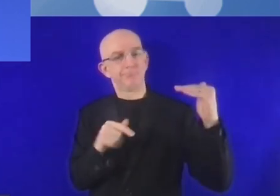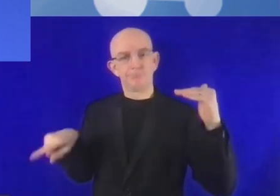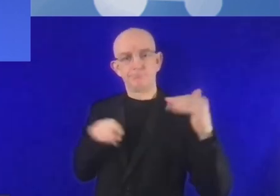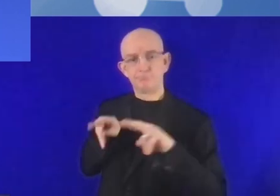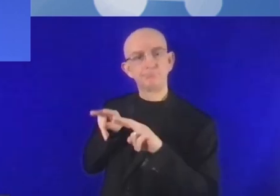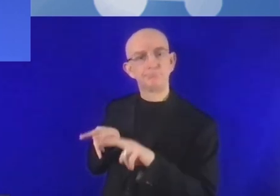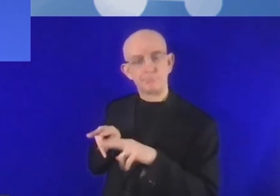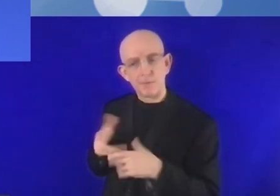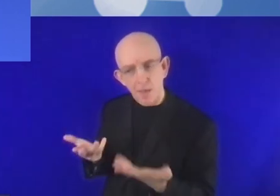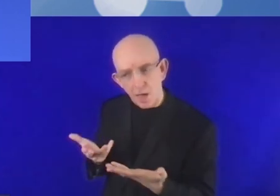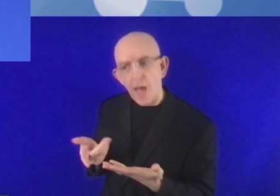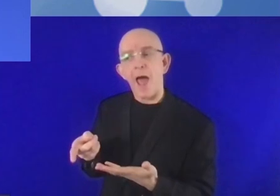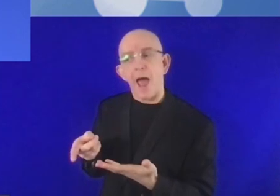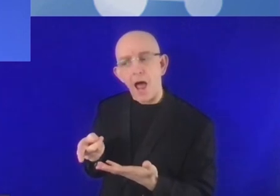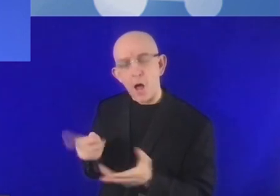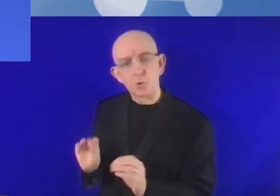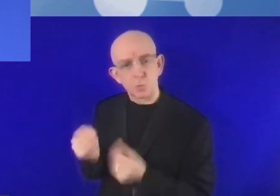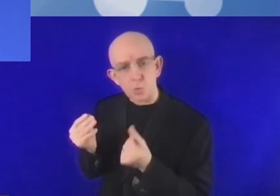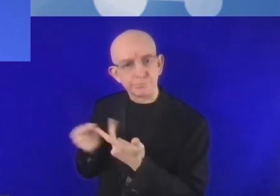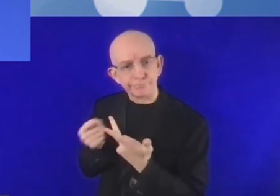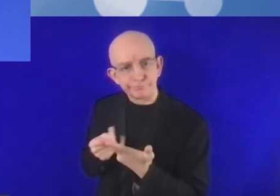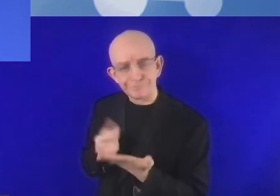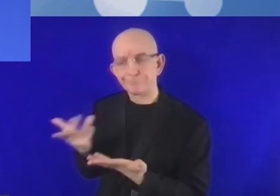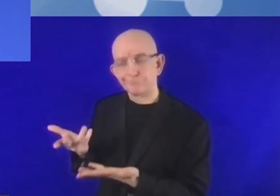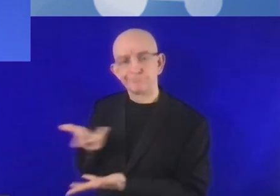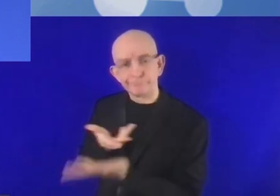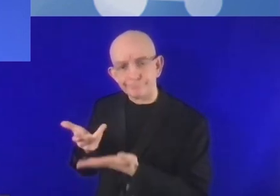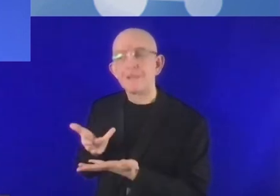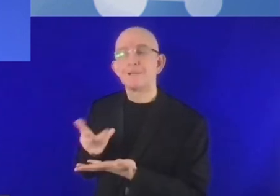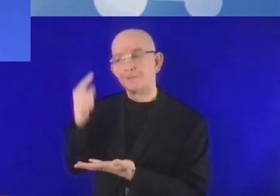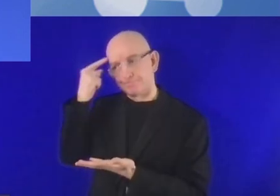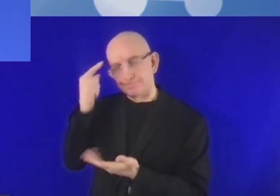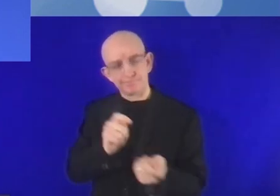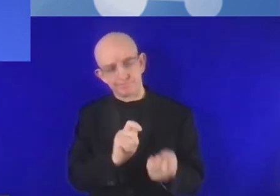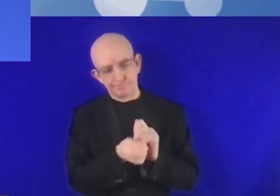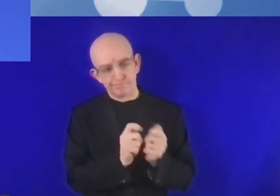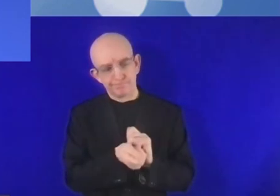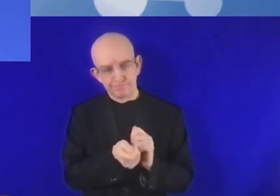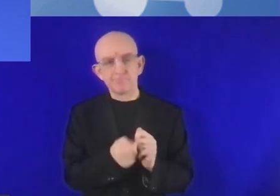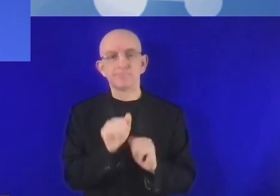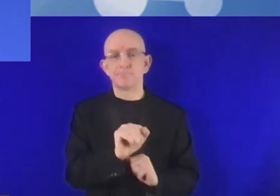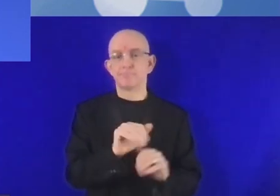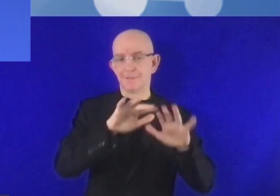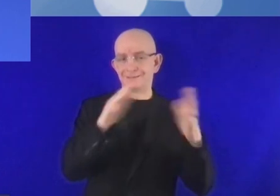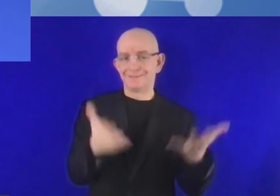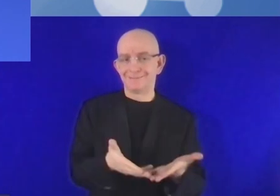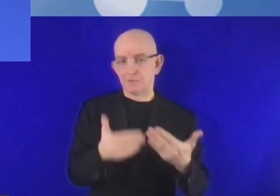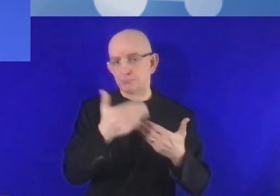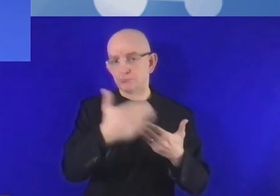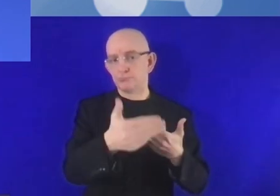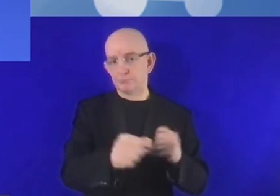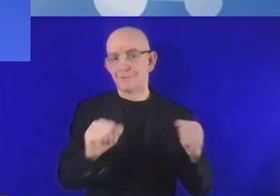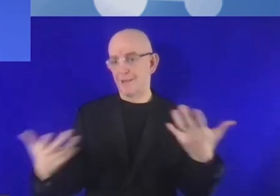dużym zainteresowaniem. Nie byliśmy do końca pewni, jak to zostanie przyjęte. Pełna sala audytorium tutaj w Międzynarodowym